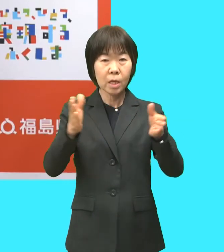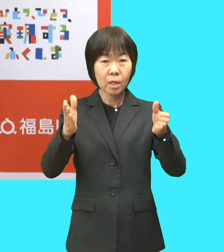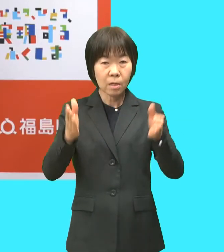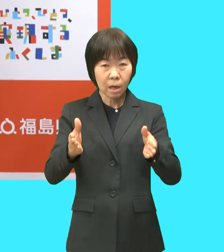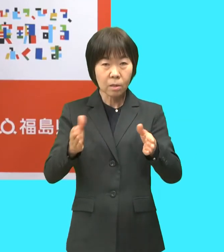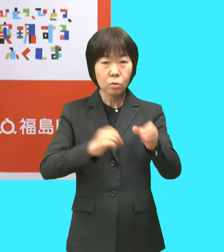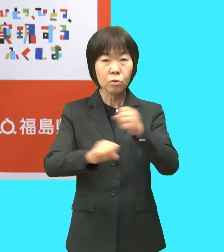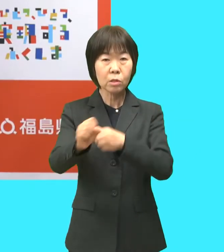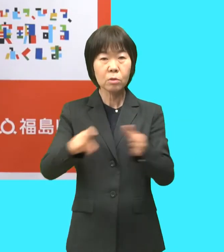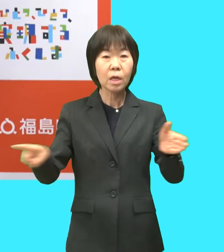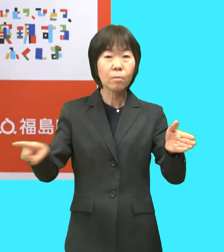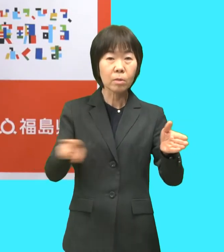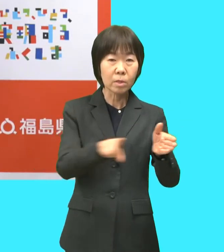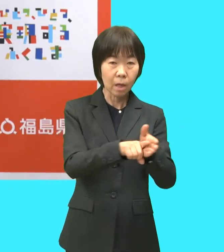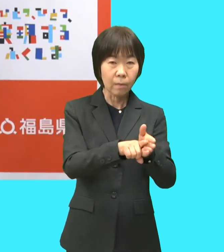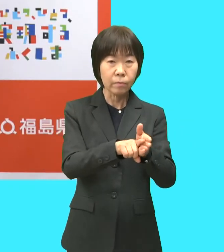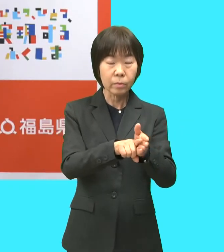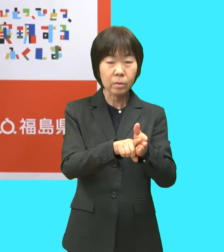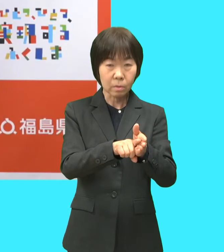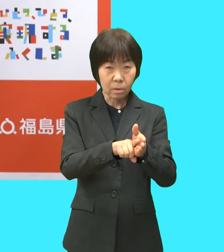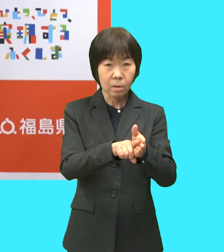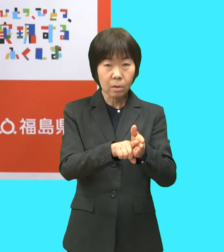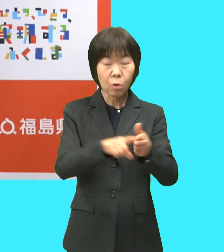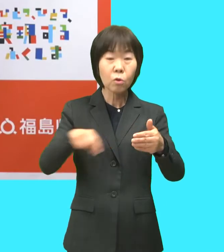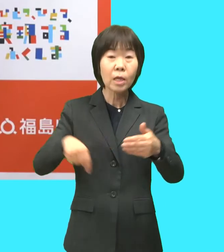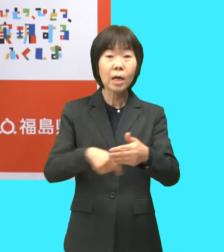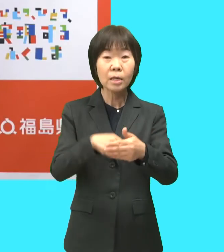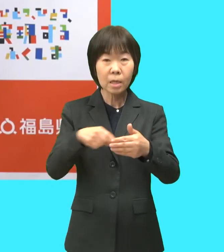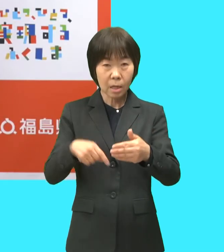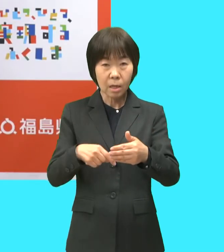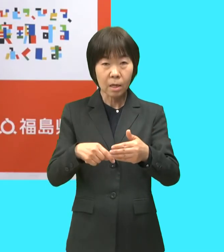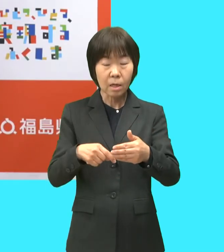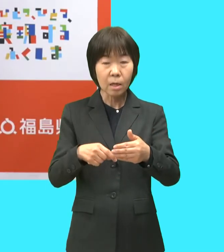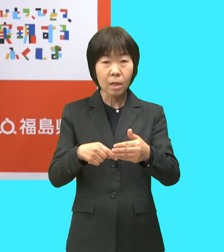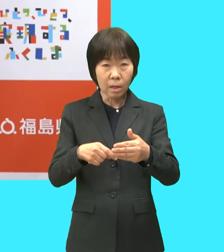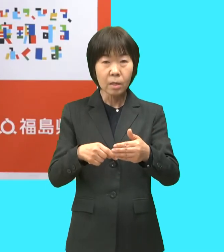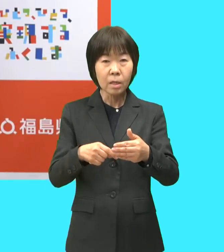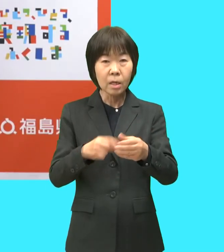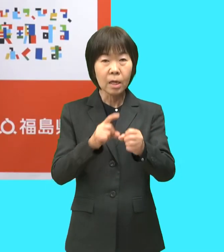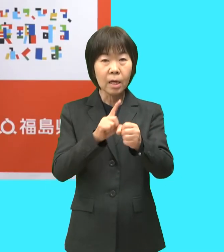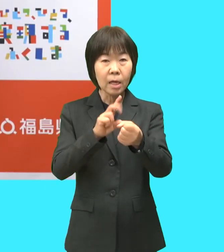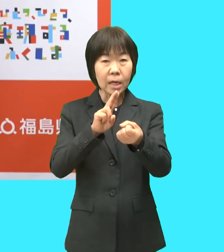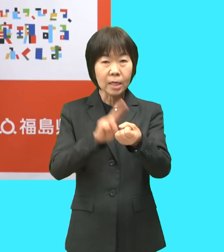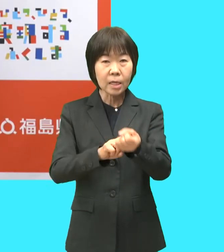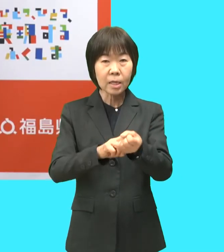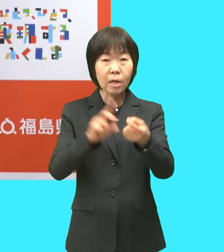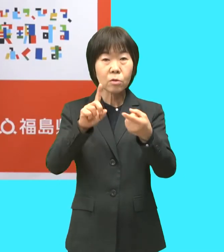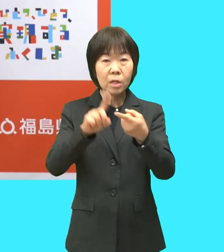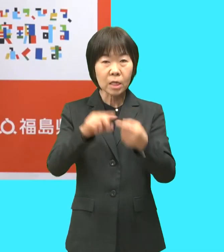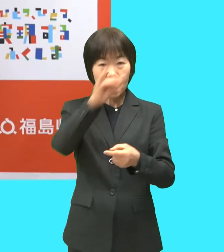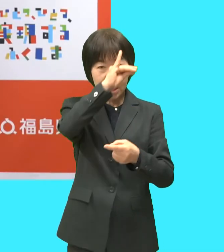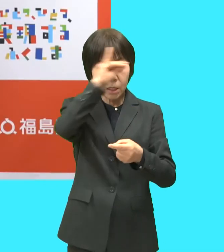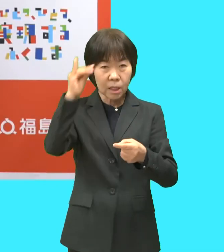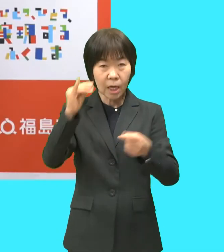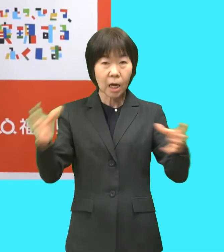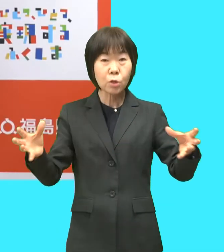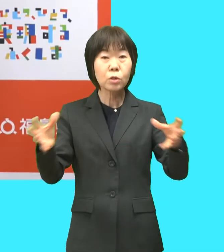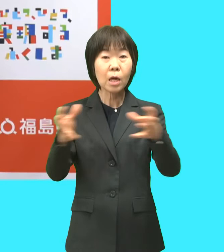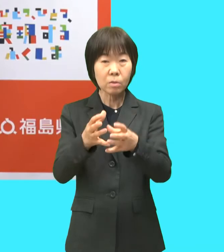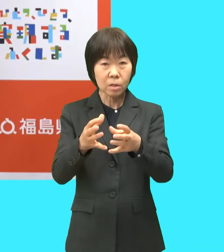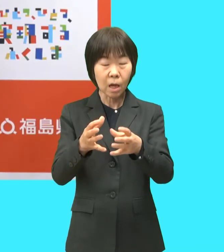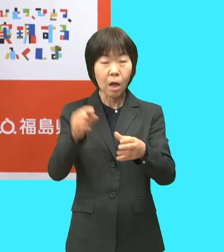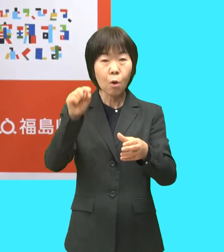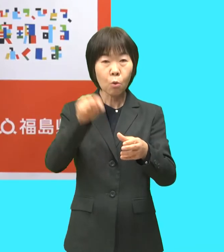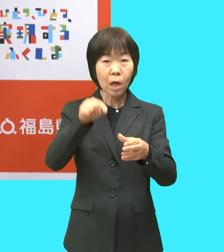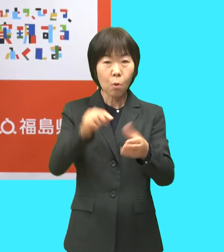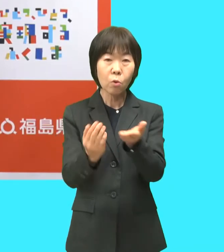ました。そしてこの10年間行ってきた中で確実に医学的な知見が集積をしてきていて、それを